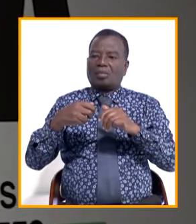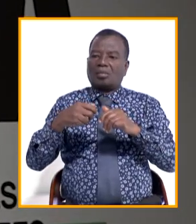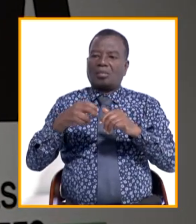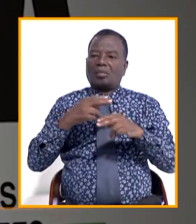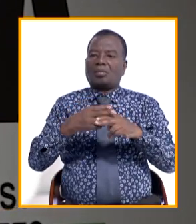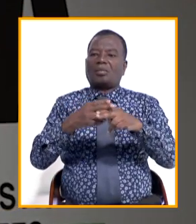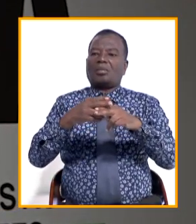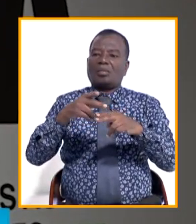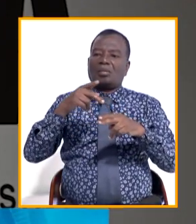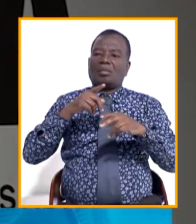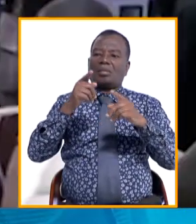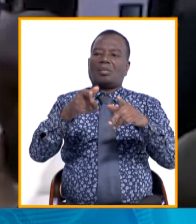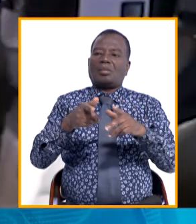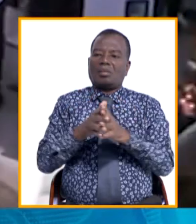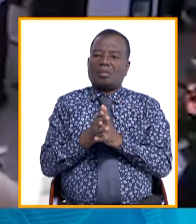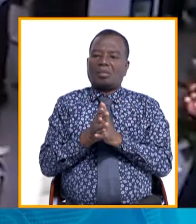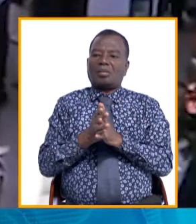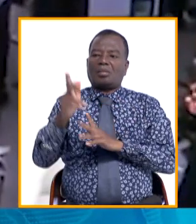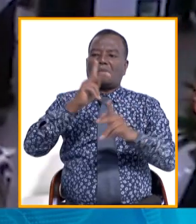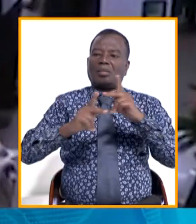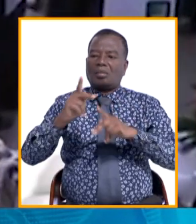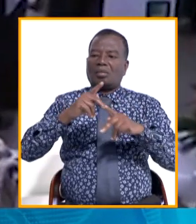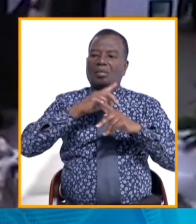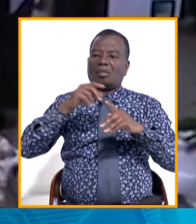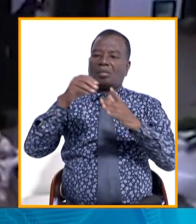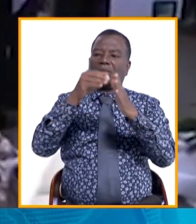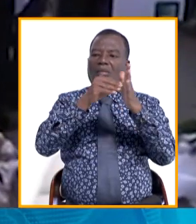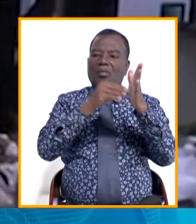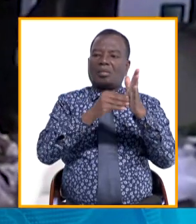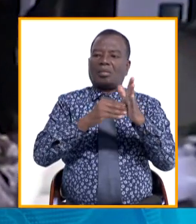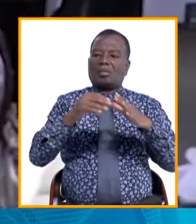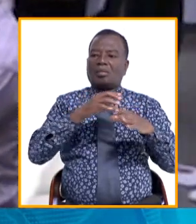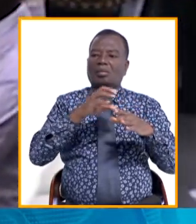dénommée Spacia, est mise à la disposition des populations. Elle est composée